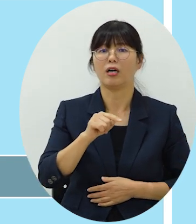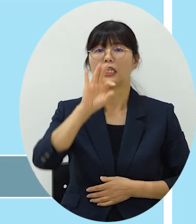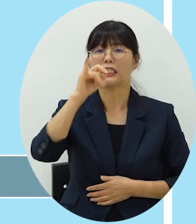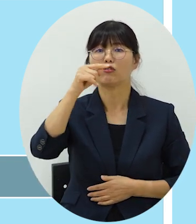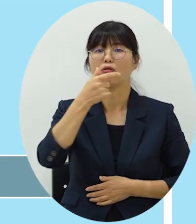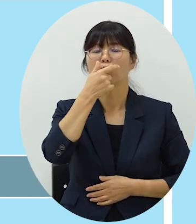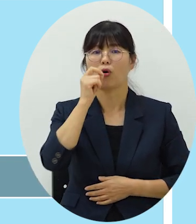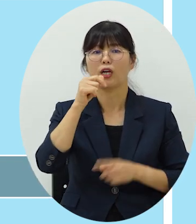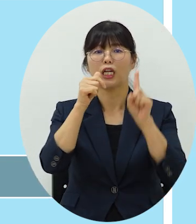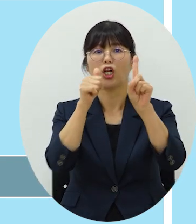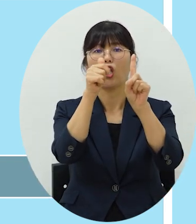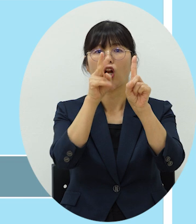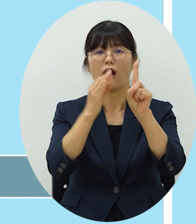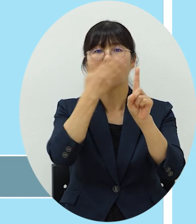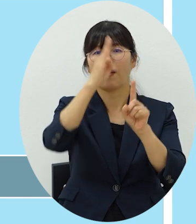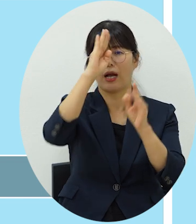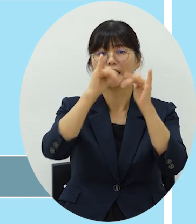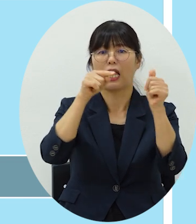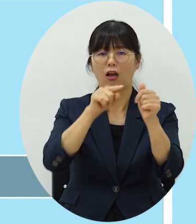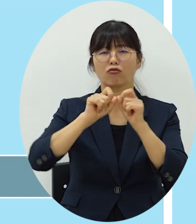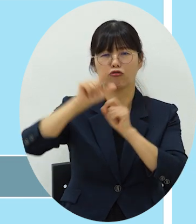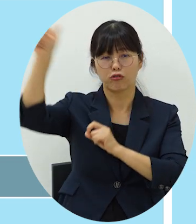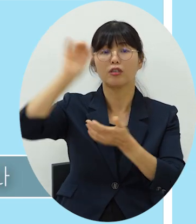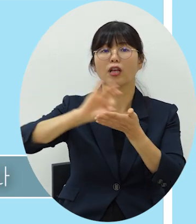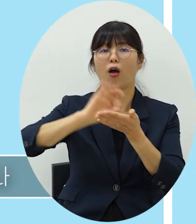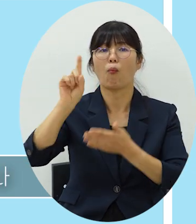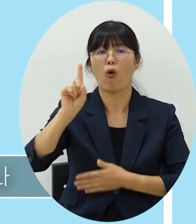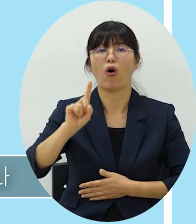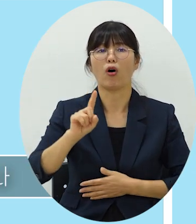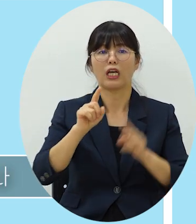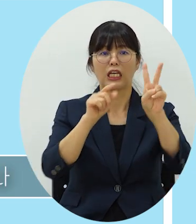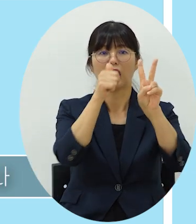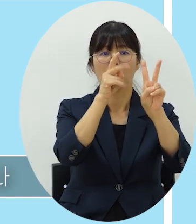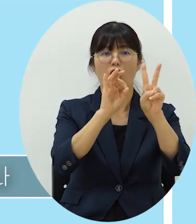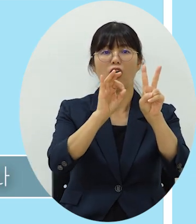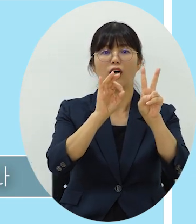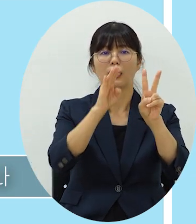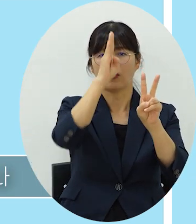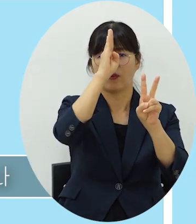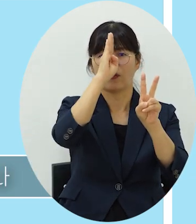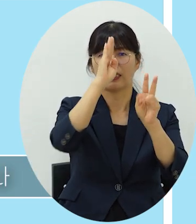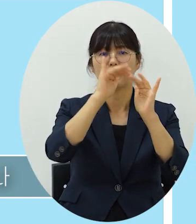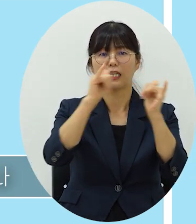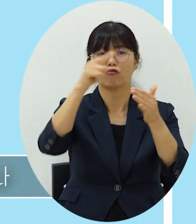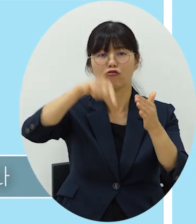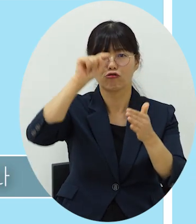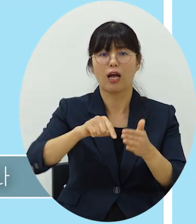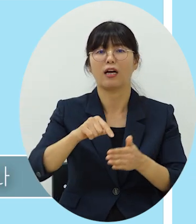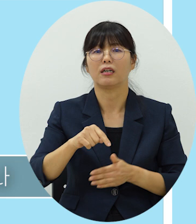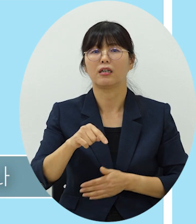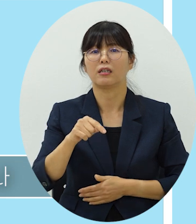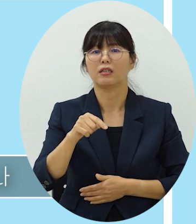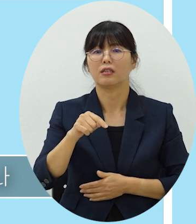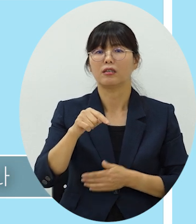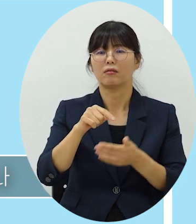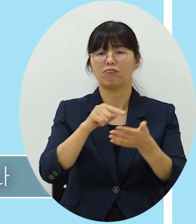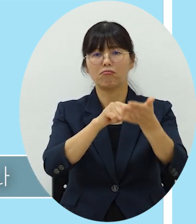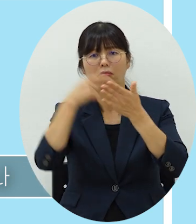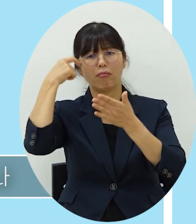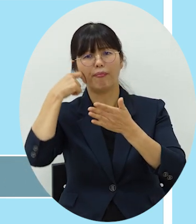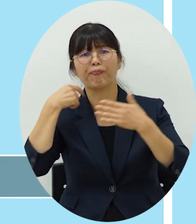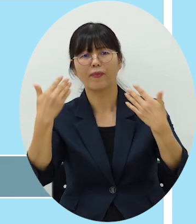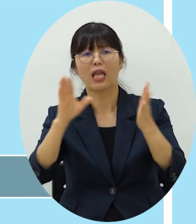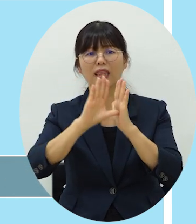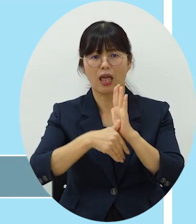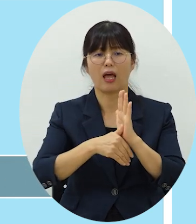부족한 제1형 당뇨병 환자에게 주로 사용하며 제2형 당뇨 환자 중에서는 경구용 혈당 강화제가 반응이 없을